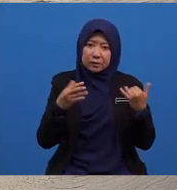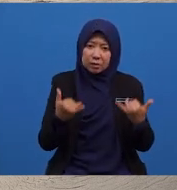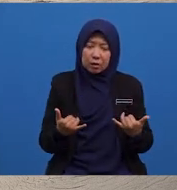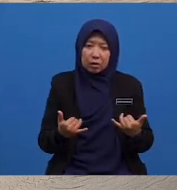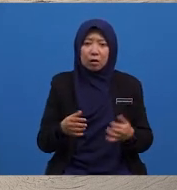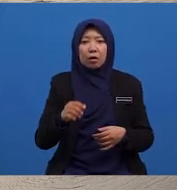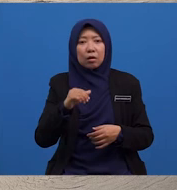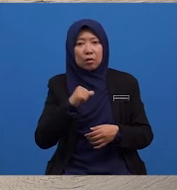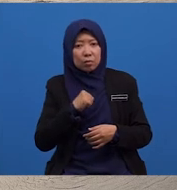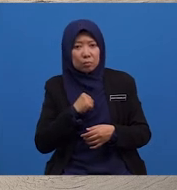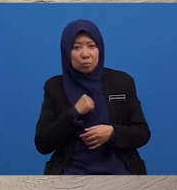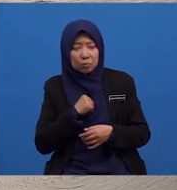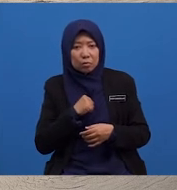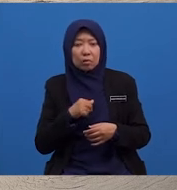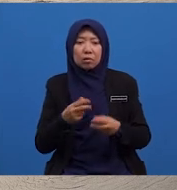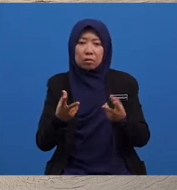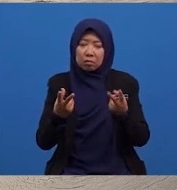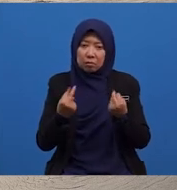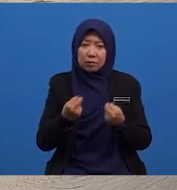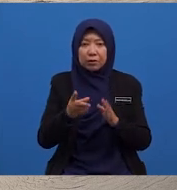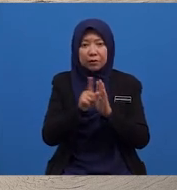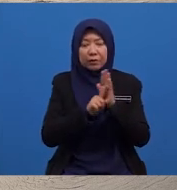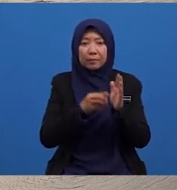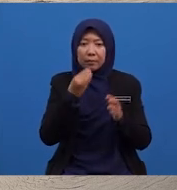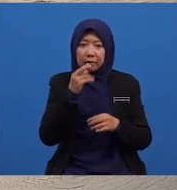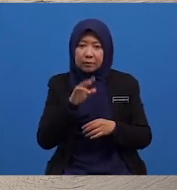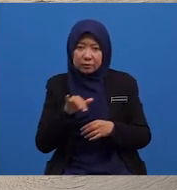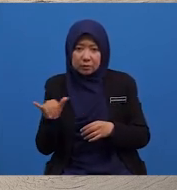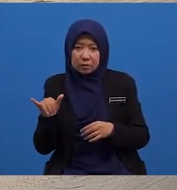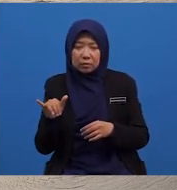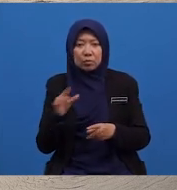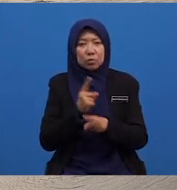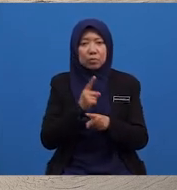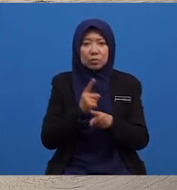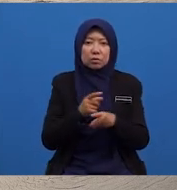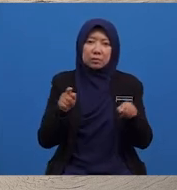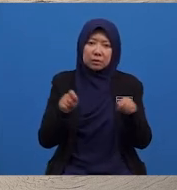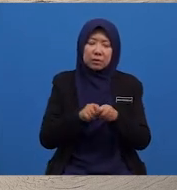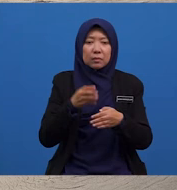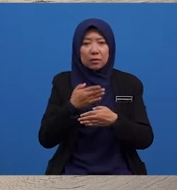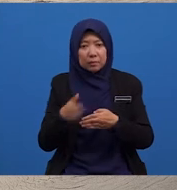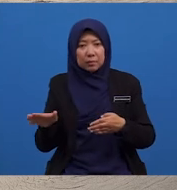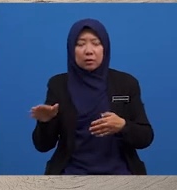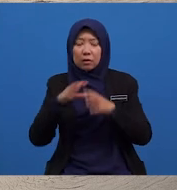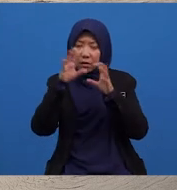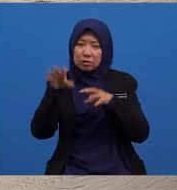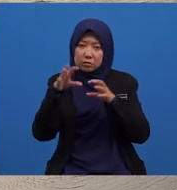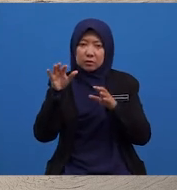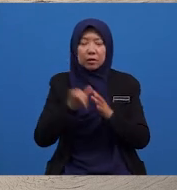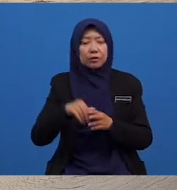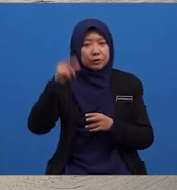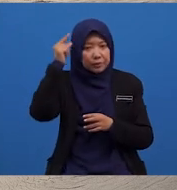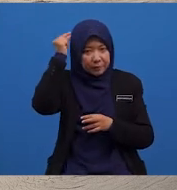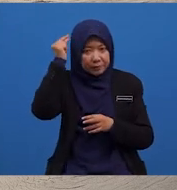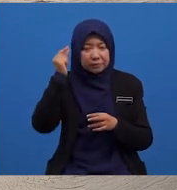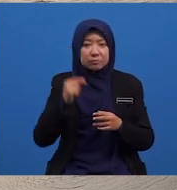sekarang aku pula yang hendak dimakannya. Aku betul-betul seperti melepaskan anjing yang